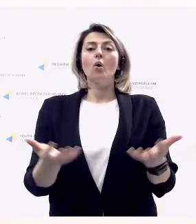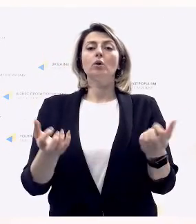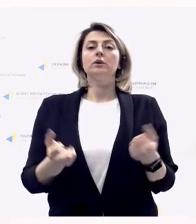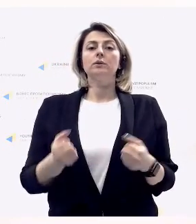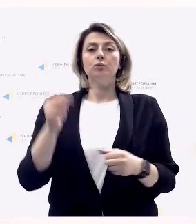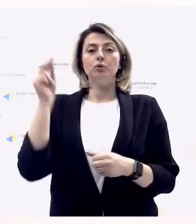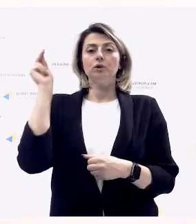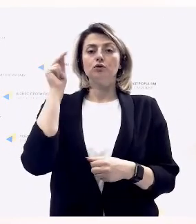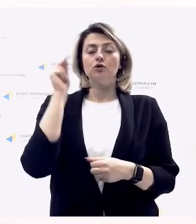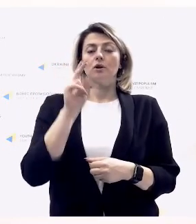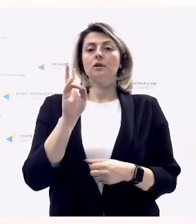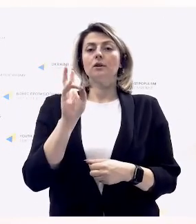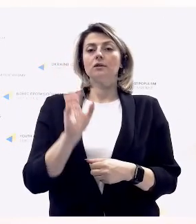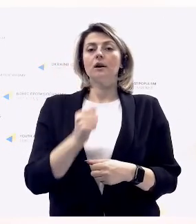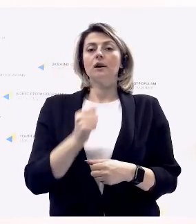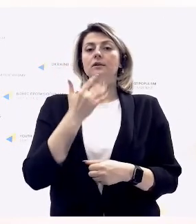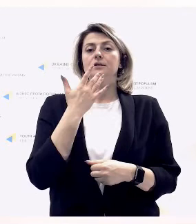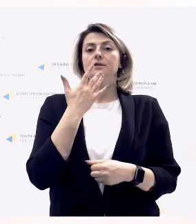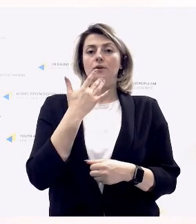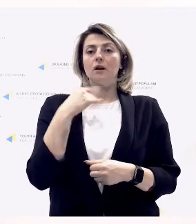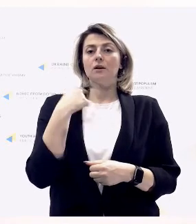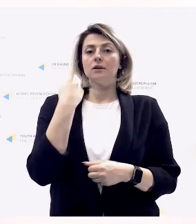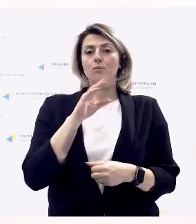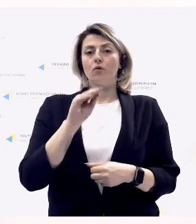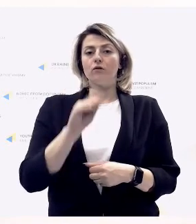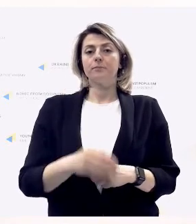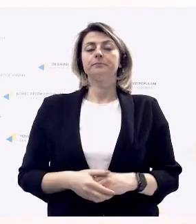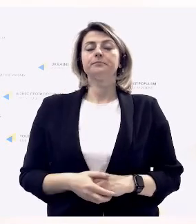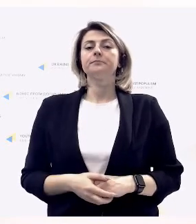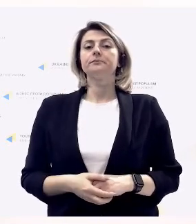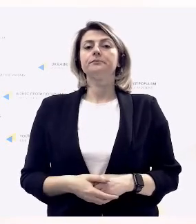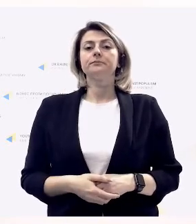отримують навчання на національній мові.